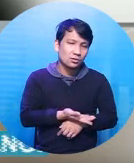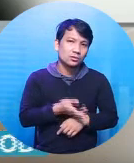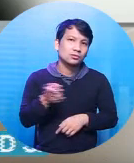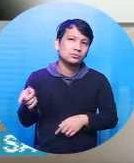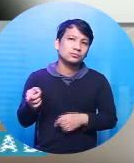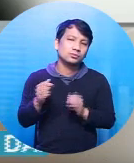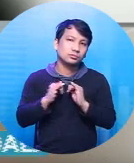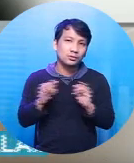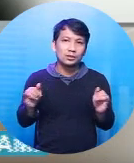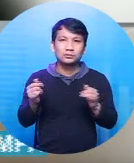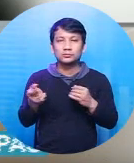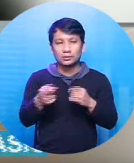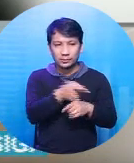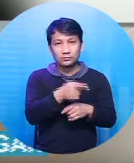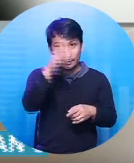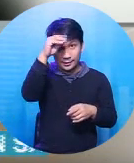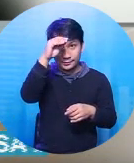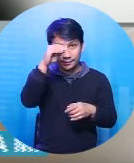nila.